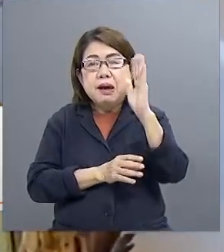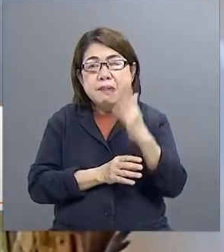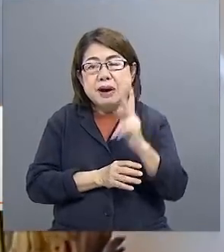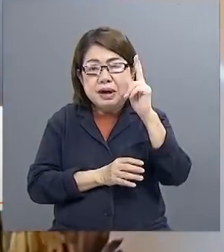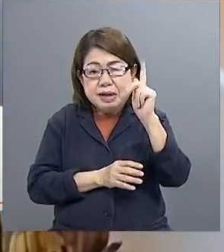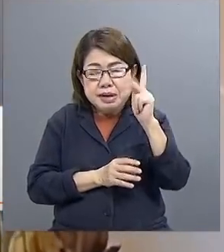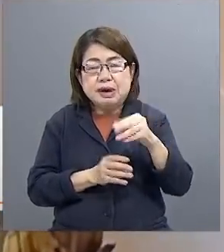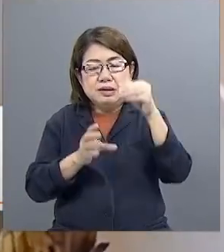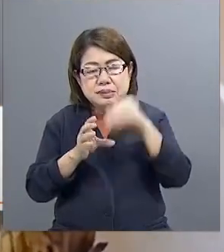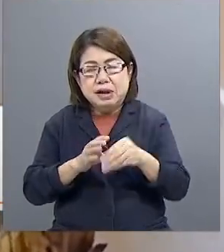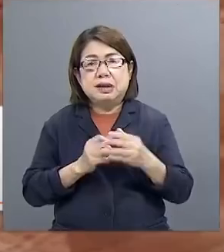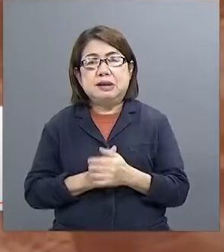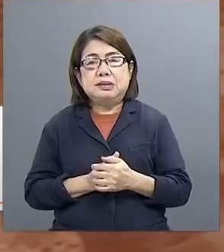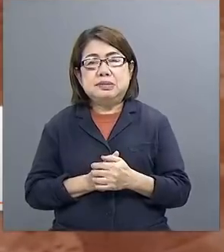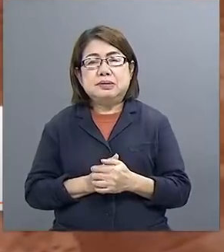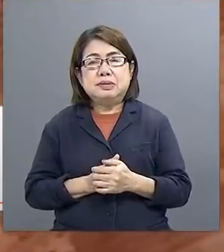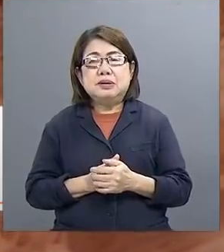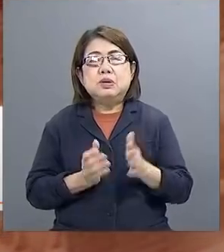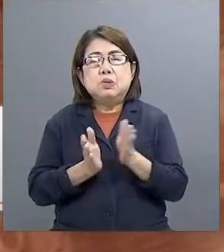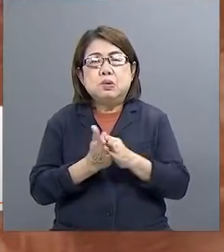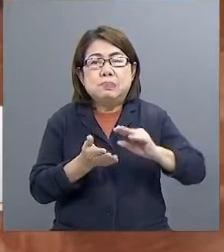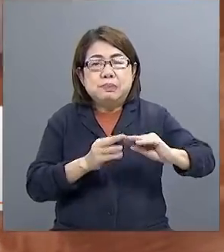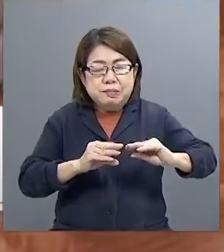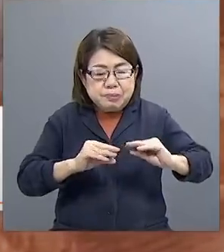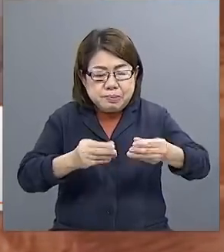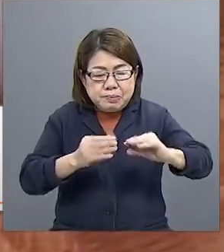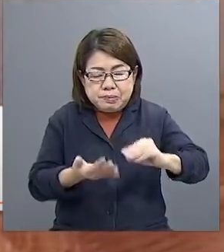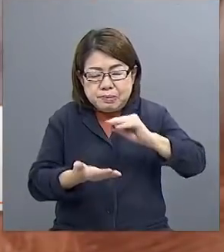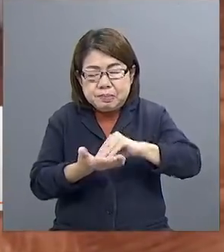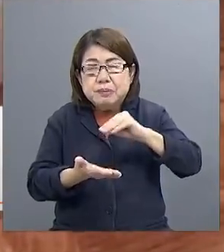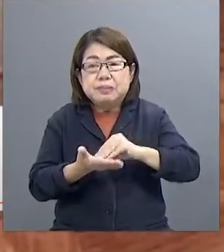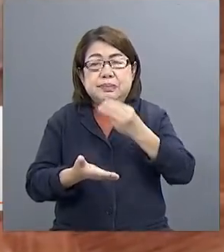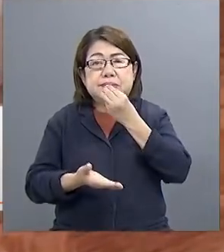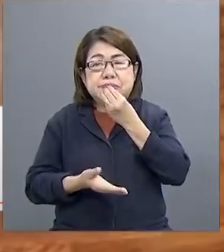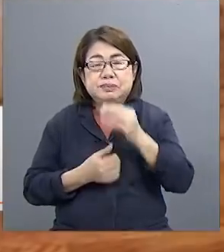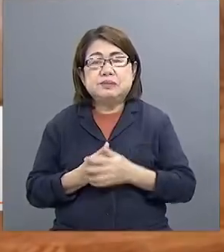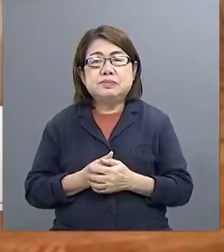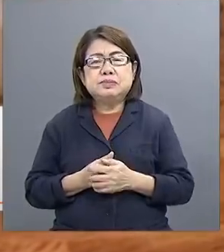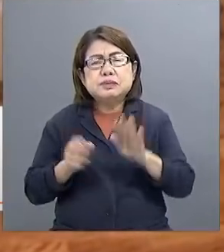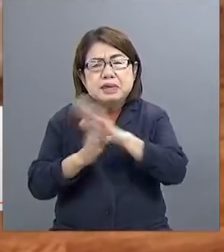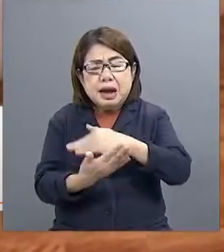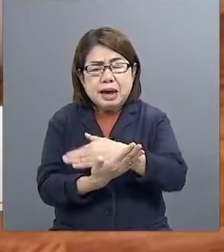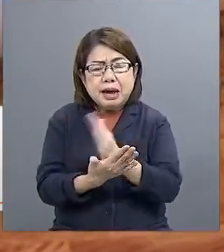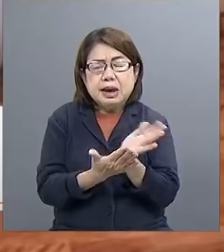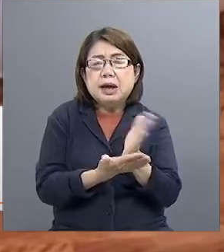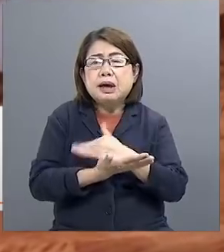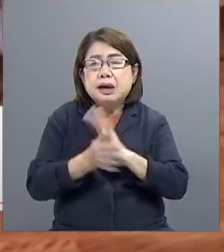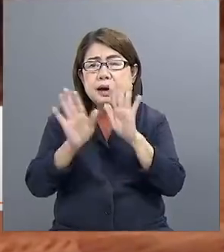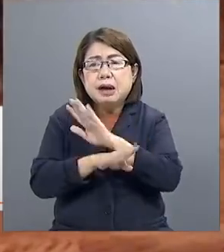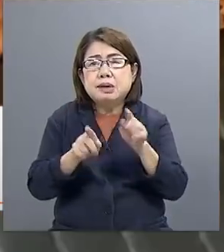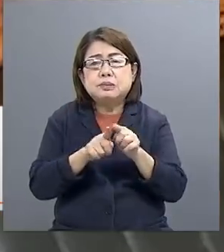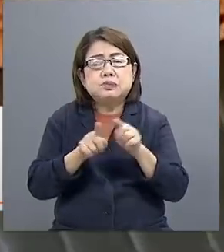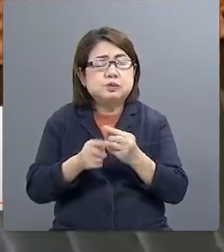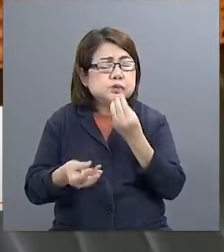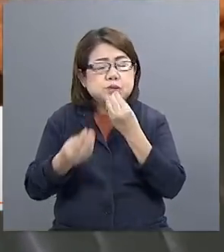ยุโรปรับประทานกับโรตีจาลาเป็นโรตีจะไข่เนื้อเนียนนุ่มพระชาติเหมือนเครปบรรจงร้อยเป็นตะข่ายรับประทานได้เพลินจะหมดไม่รู้ตัว